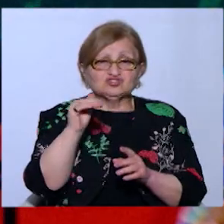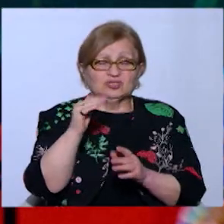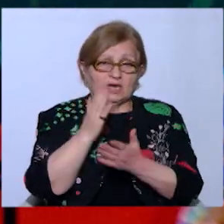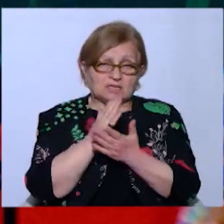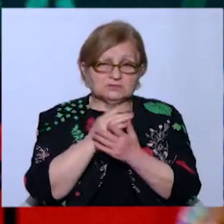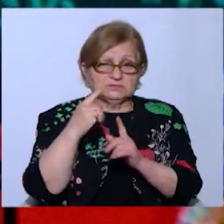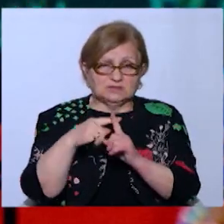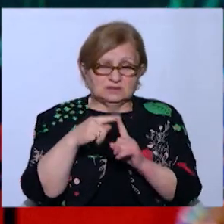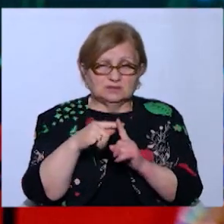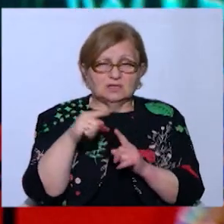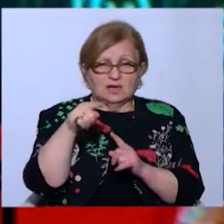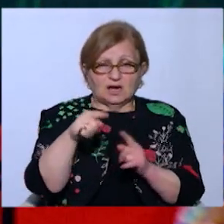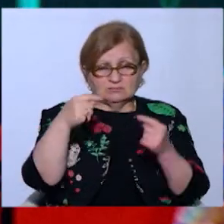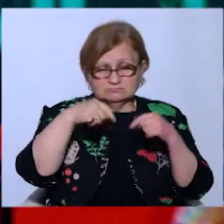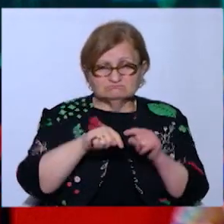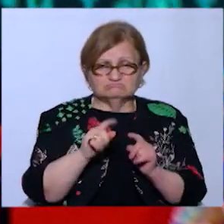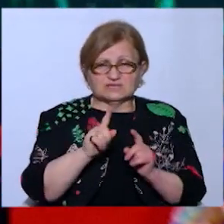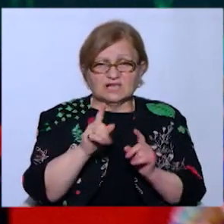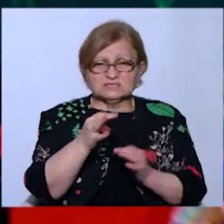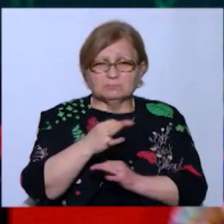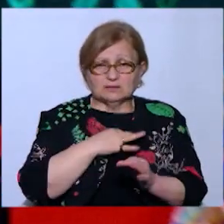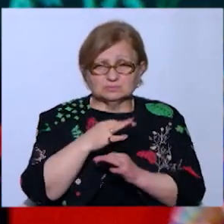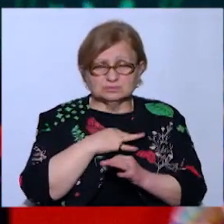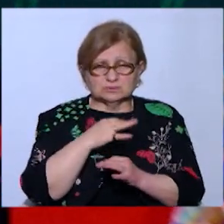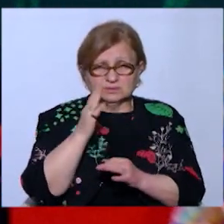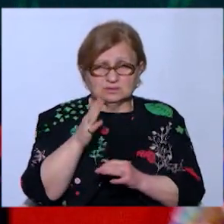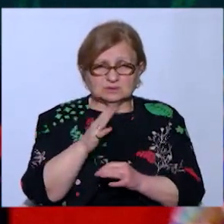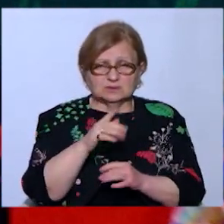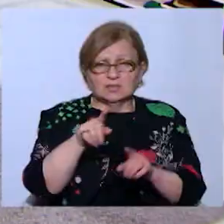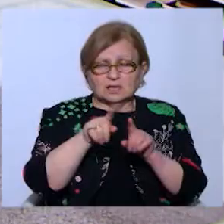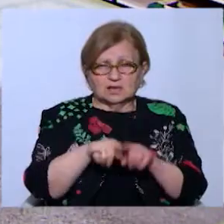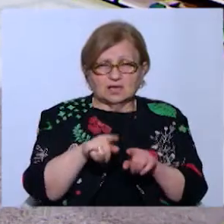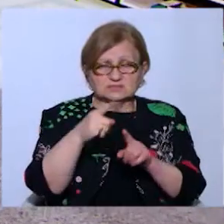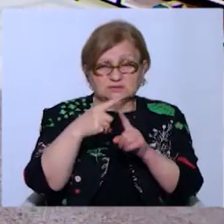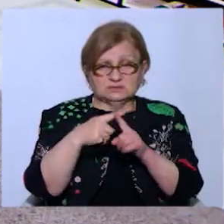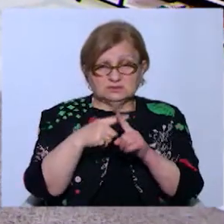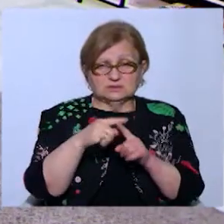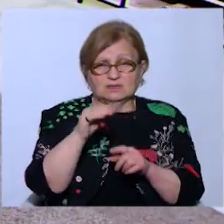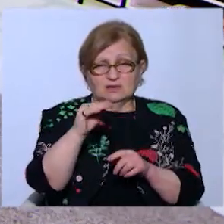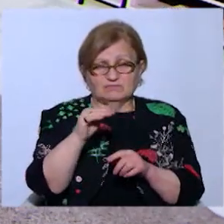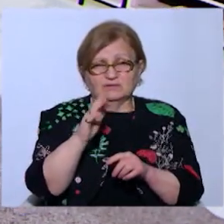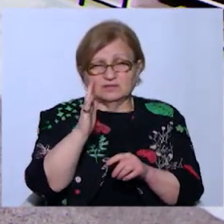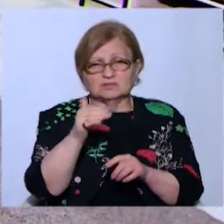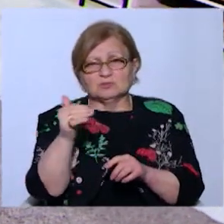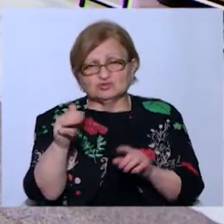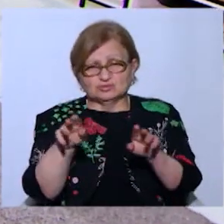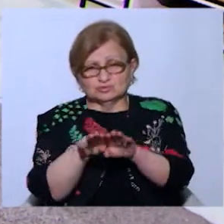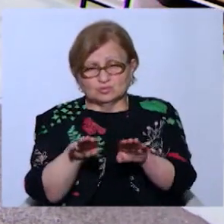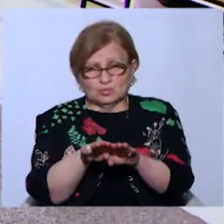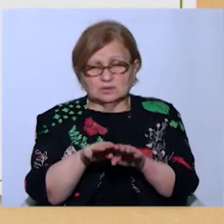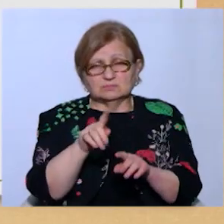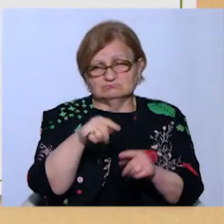დადებითი, მაშინ ამ სისტემის ამონახსნები რამც მიიღება ასეთი x-ებისთვის f(g) ჟესტოლი იქნება და ჟეკი